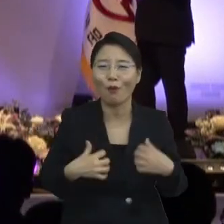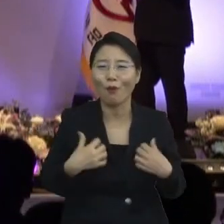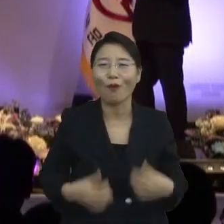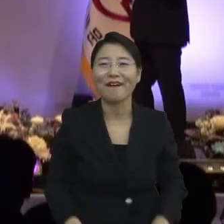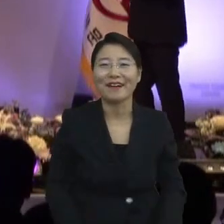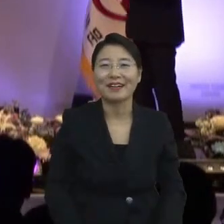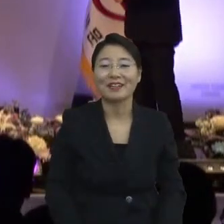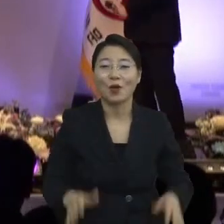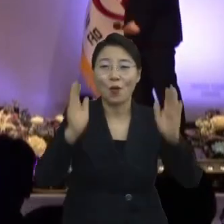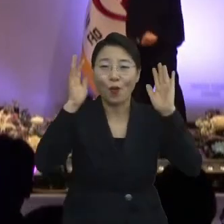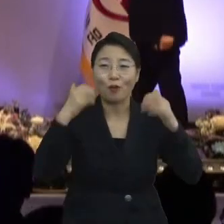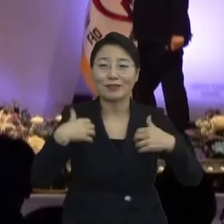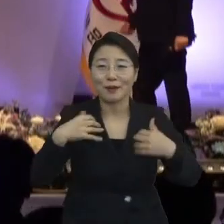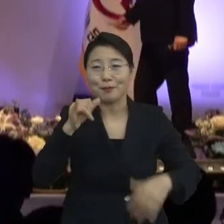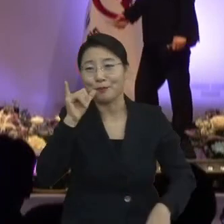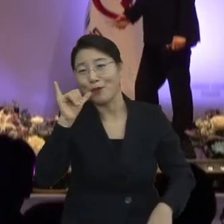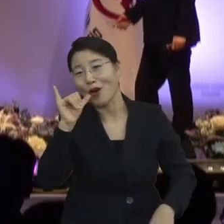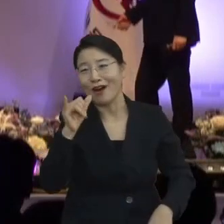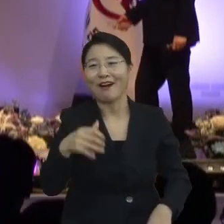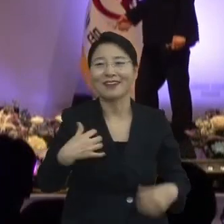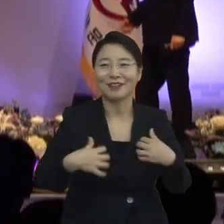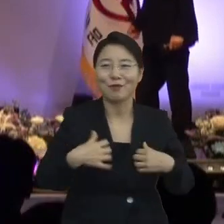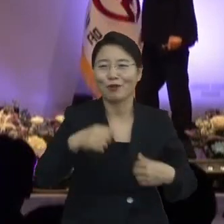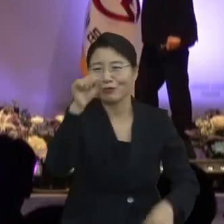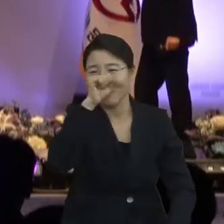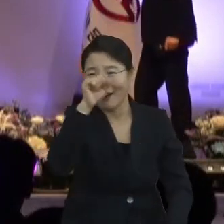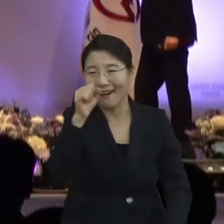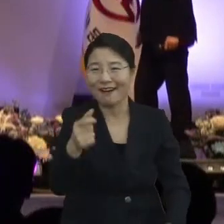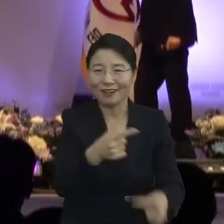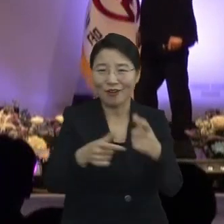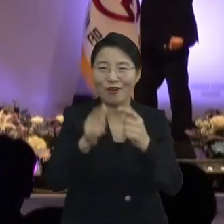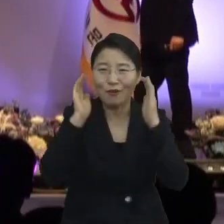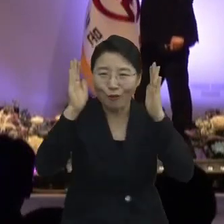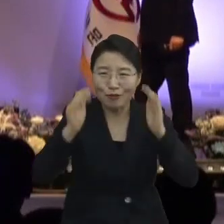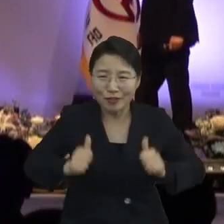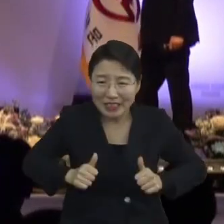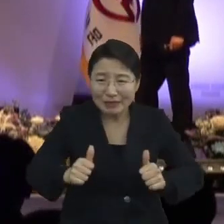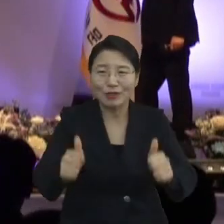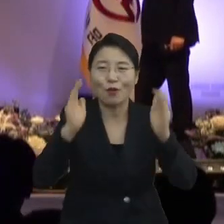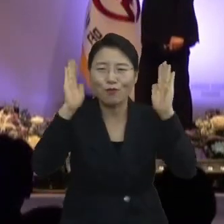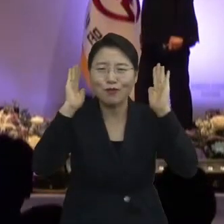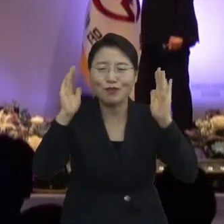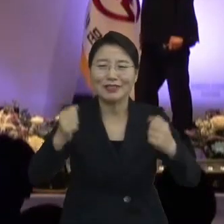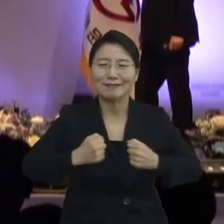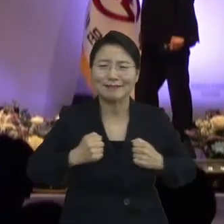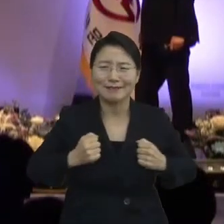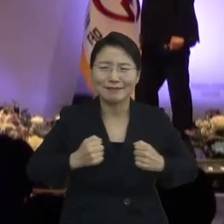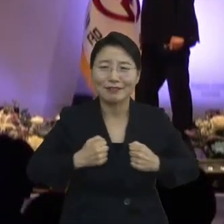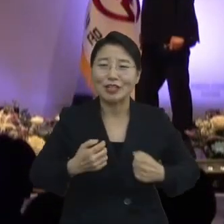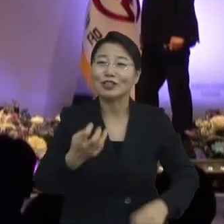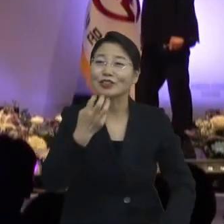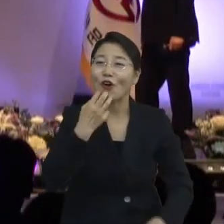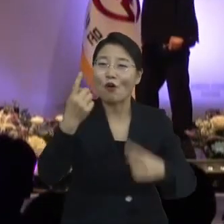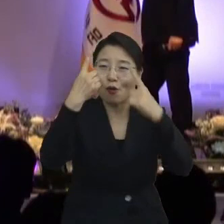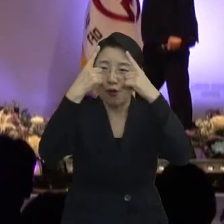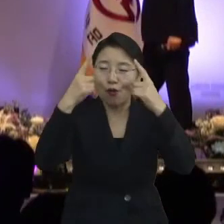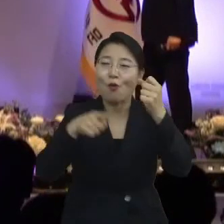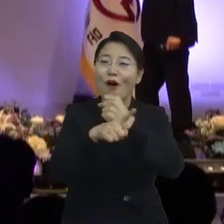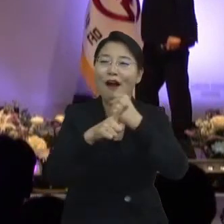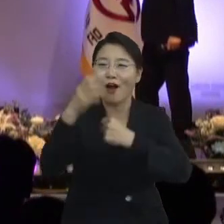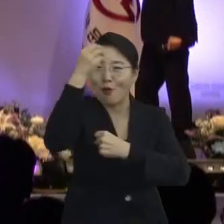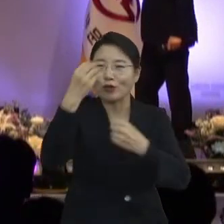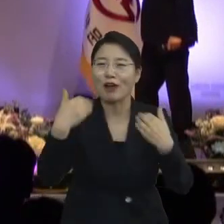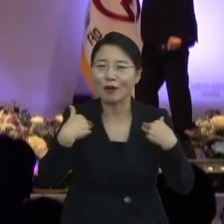공부에 재미가 생기니까 좋아하게 되고 열심히 하다 보니까 더 공부하고 싶은 게 생기고 하니까 이제 서울 가고 명제교육원 자기 가고